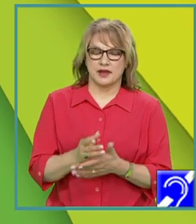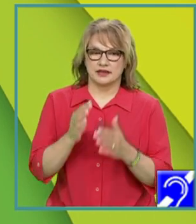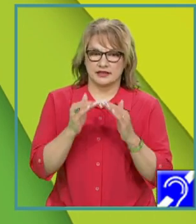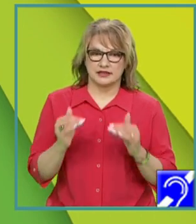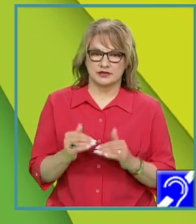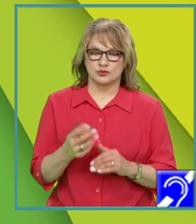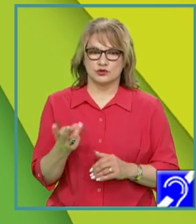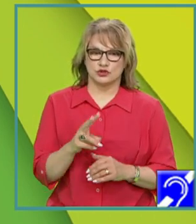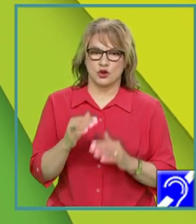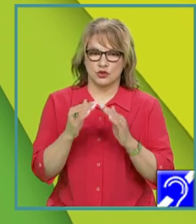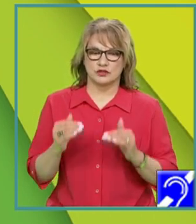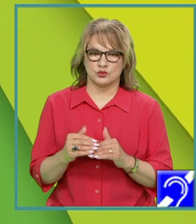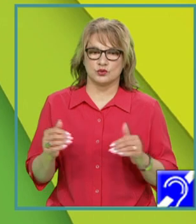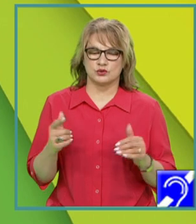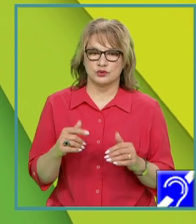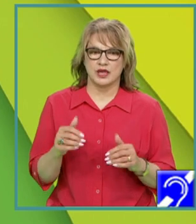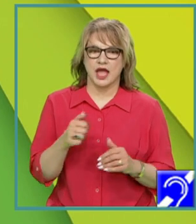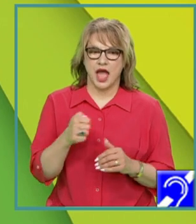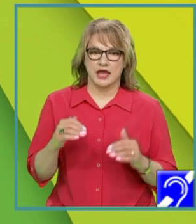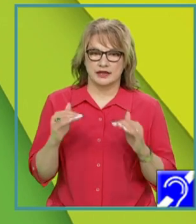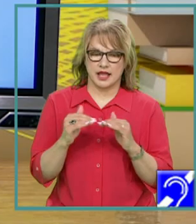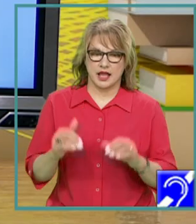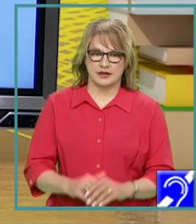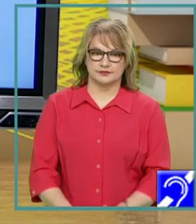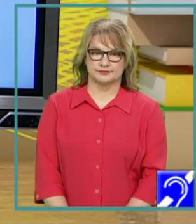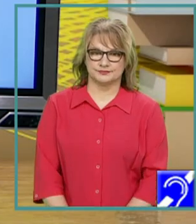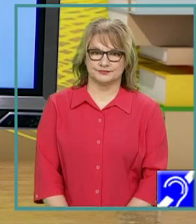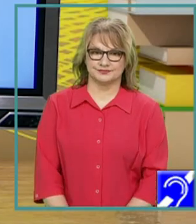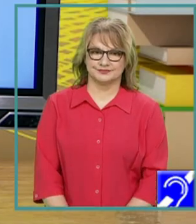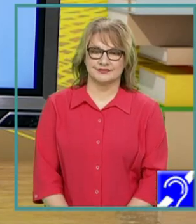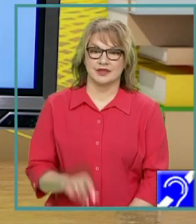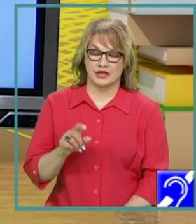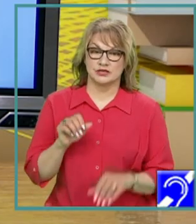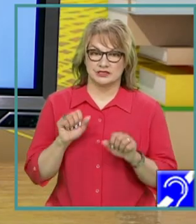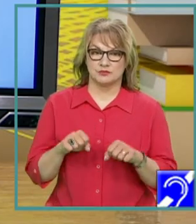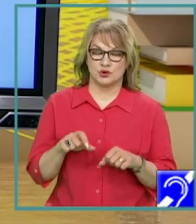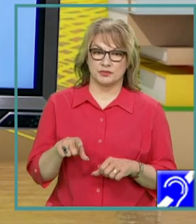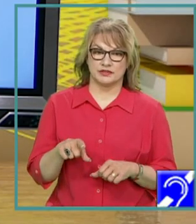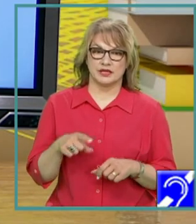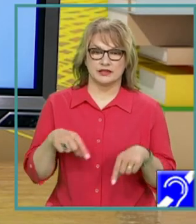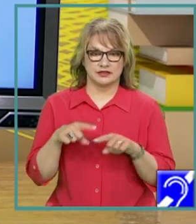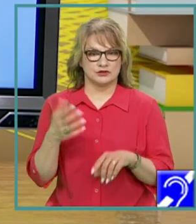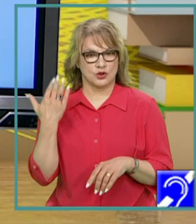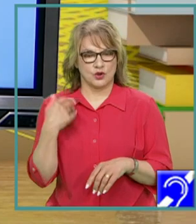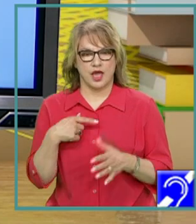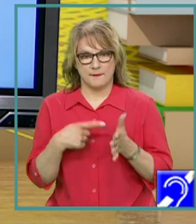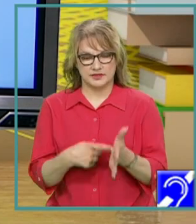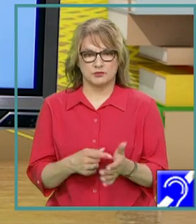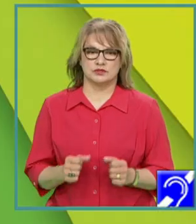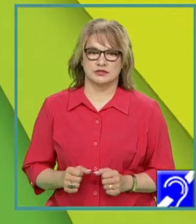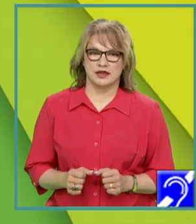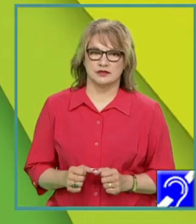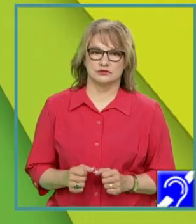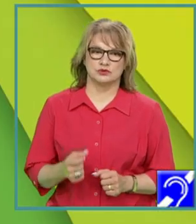în două triunghiuri de arii egale această proprietate deja am demonstrat o